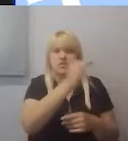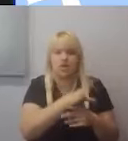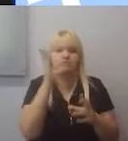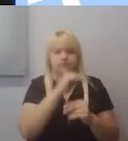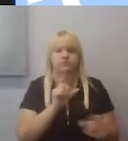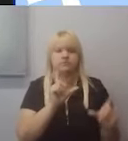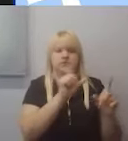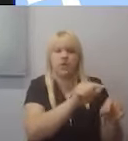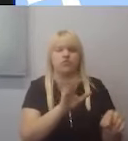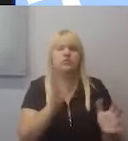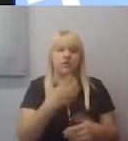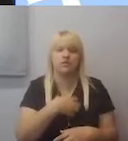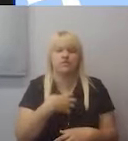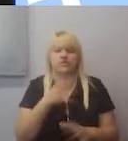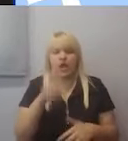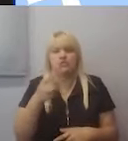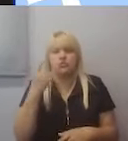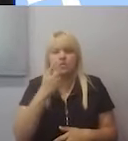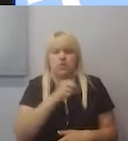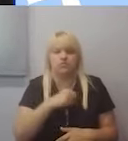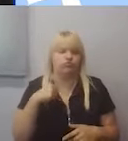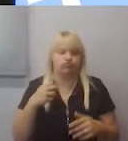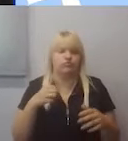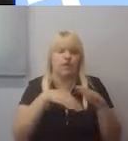tanī brīdī paldies